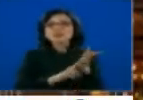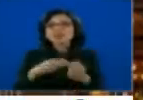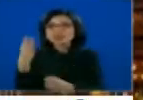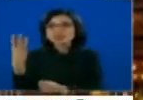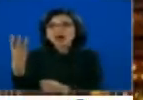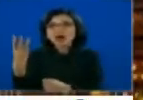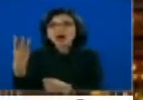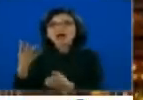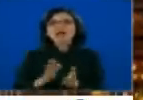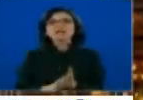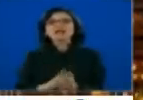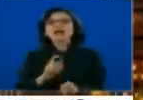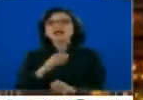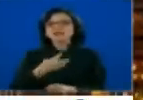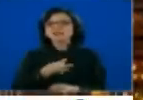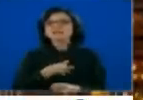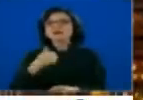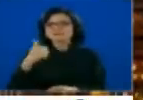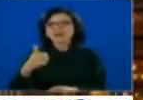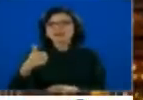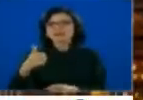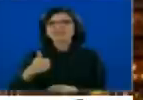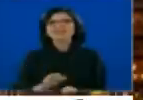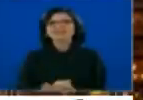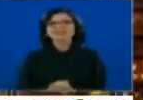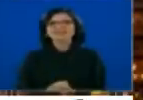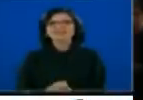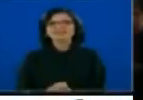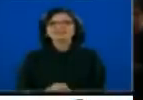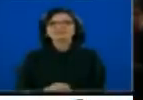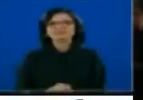yang merupakan sifat baik seorang pemimpin waktu anda 1 Seteng